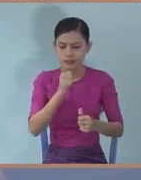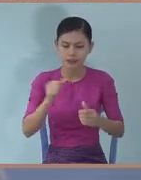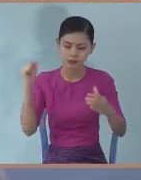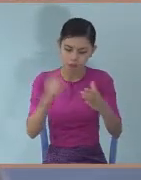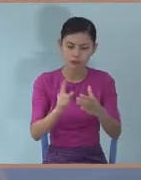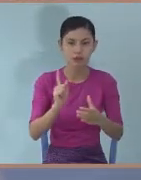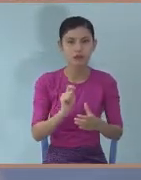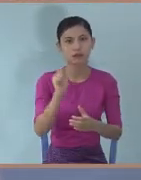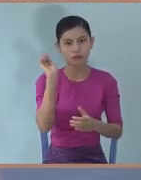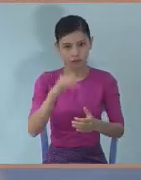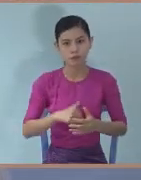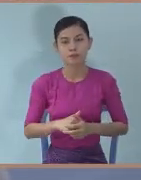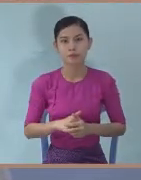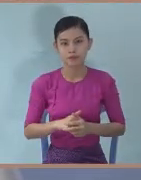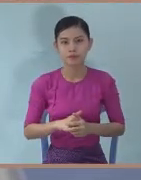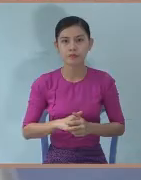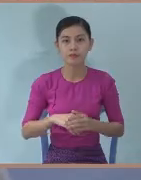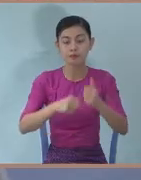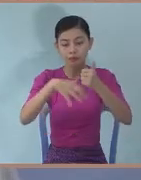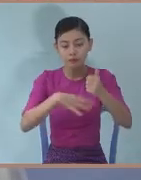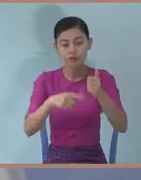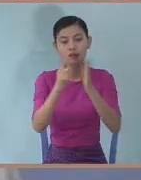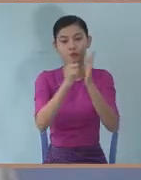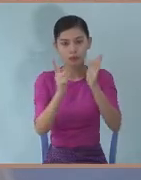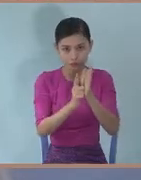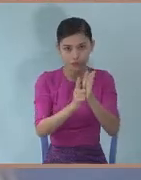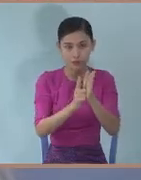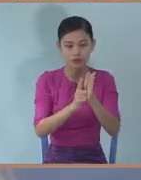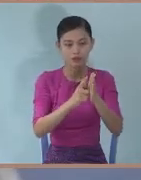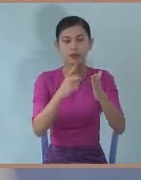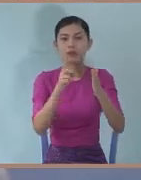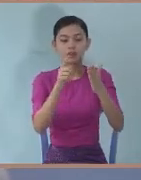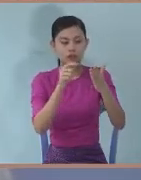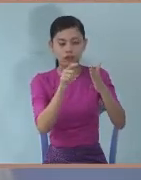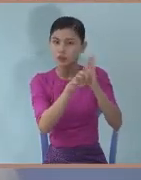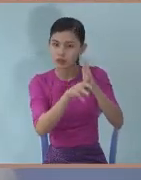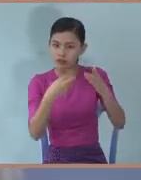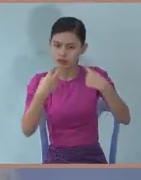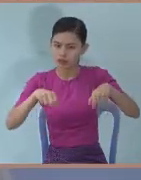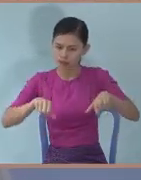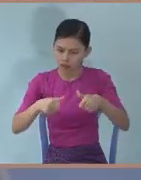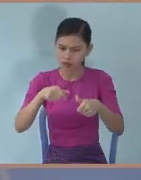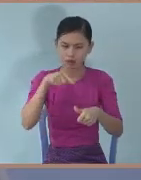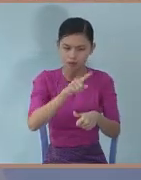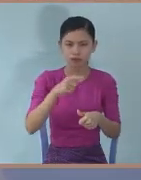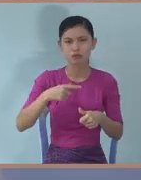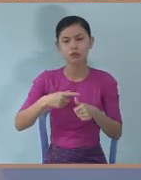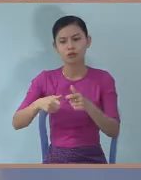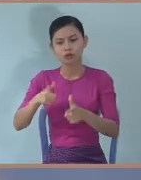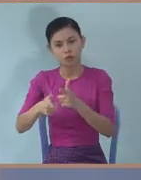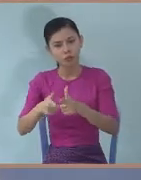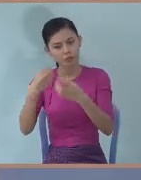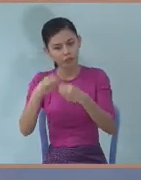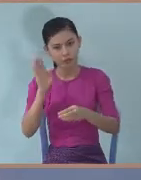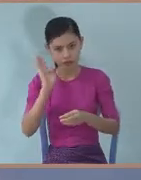ချုပ်ပုံအခြေခံဥပဒေနဲ့အညီကျွန်တော်တို့အုပ်ချုပ်တဲ့အတွက်ကြောင့်ကျွန်တော်တို့မျိုးပြောက်သွားရတယ်။ဒီနေ့ဒီမျိုးပြောက်ဖို့ကကျွန်တော်တို့တော်လည်းကိုကျွန်တော်ပါတီကမဲပို့။အ